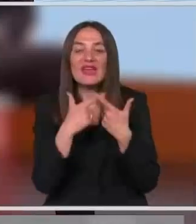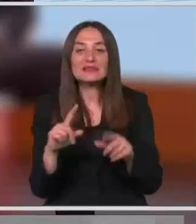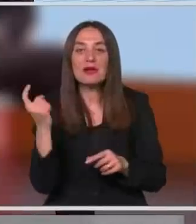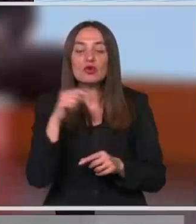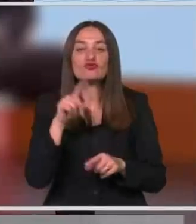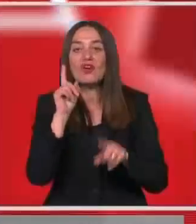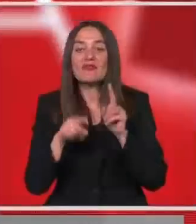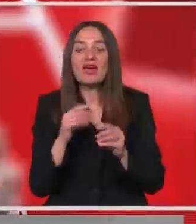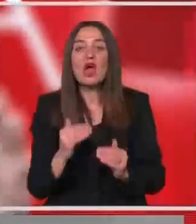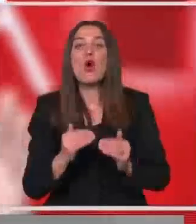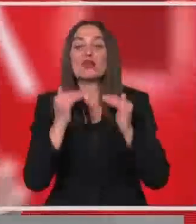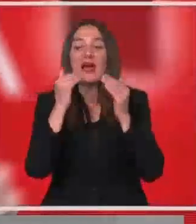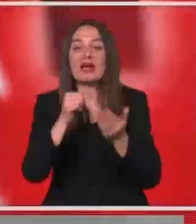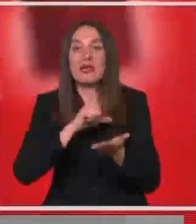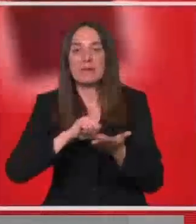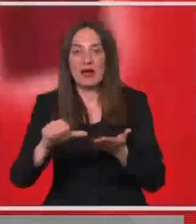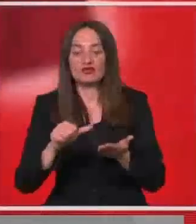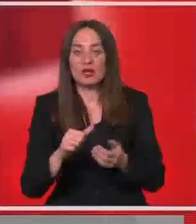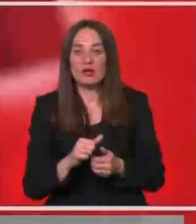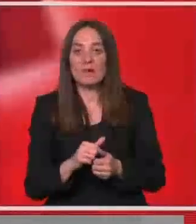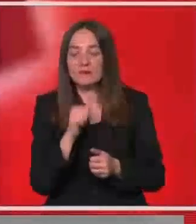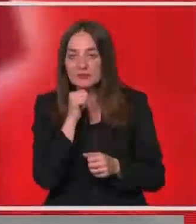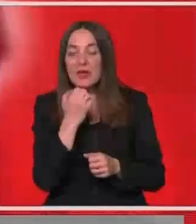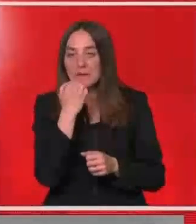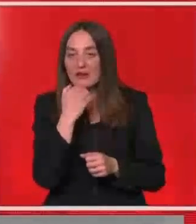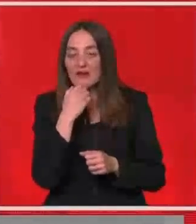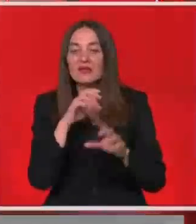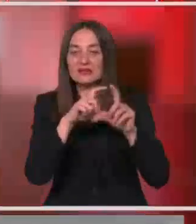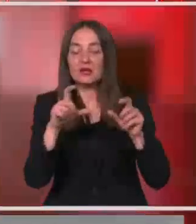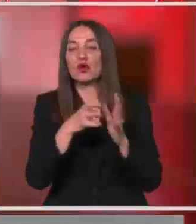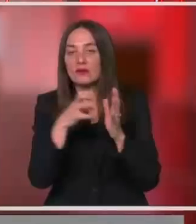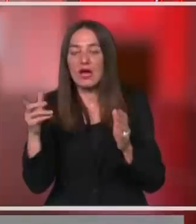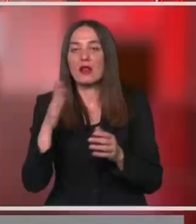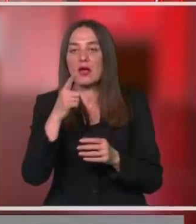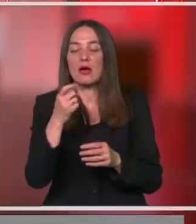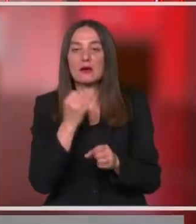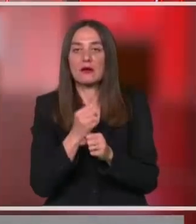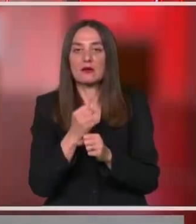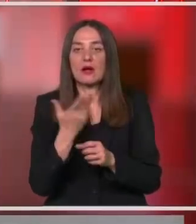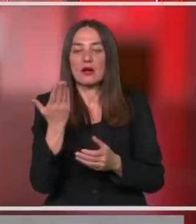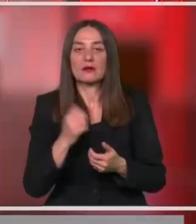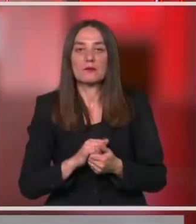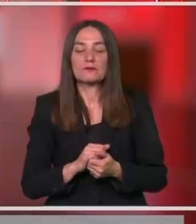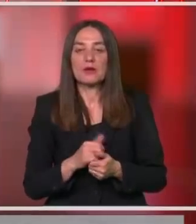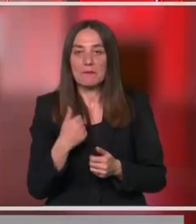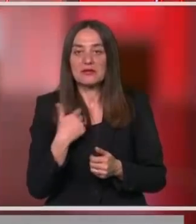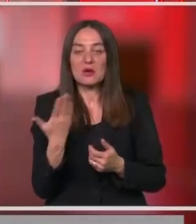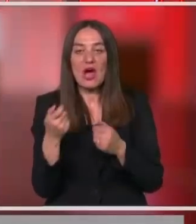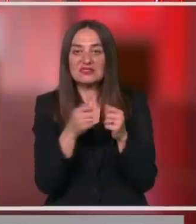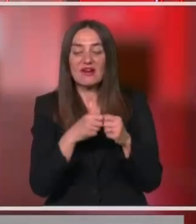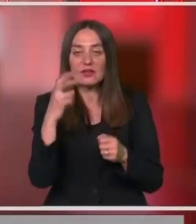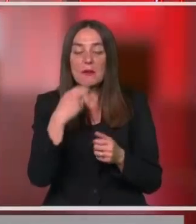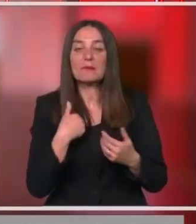do nekog odlaganja plaćanja. I da privatni odlaganja, sektor dalje onda svoje tako obaveze istupunjava. I da privatni sektor. Naravno. Mi smo, kao Savez ekonomičara,